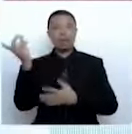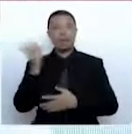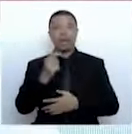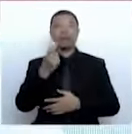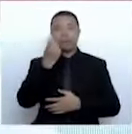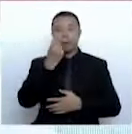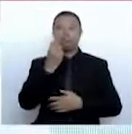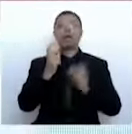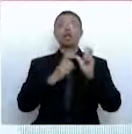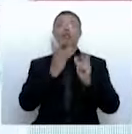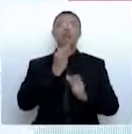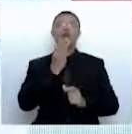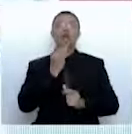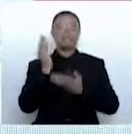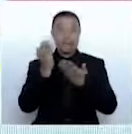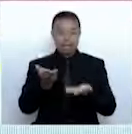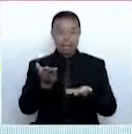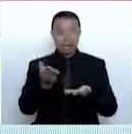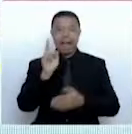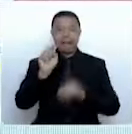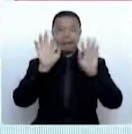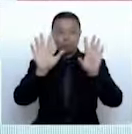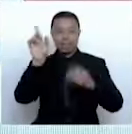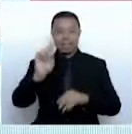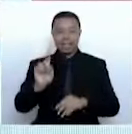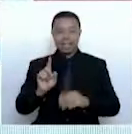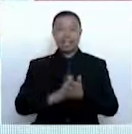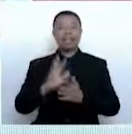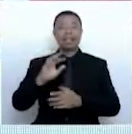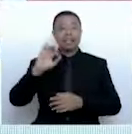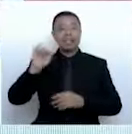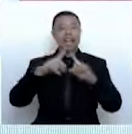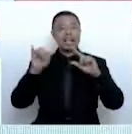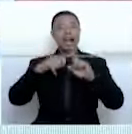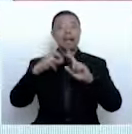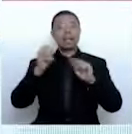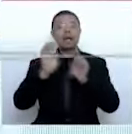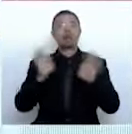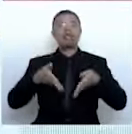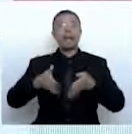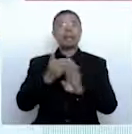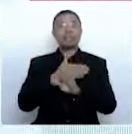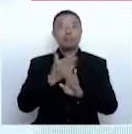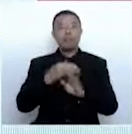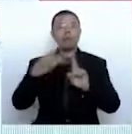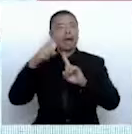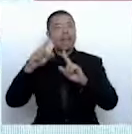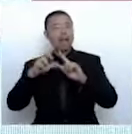orang tua kami, Bapak Suswono. Silakan, masih ada 10 detik Pak. Jakarta membuka jalan sebelum